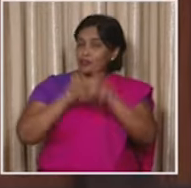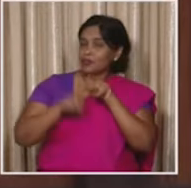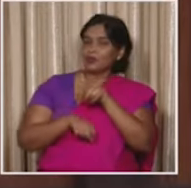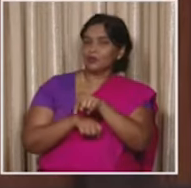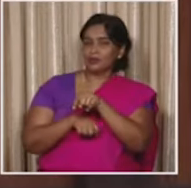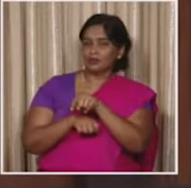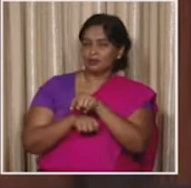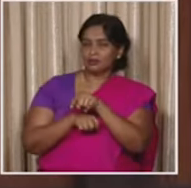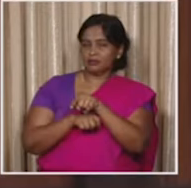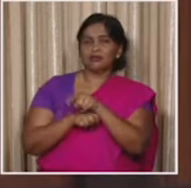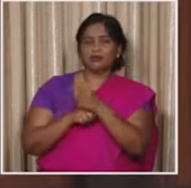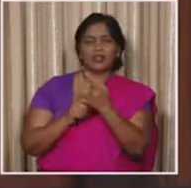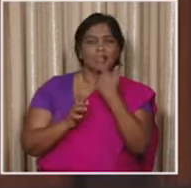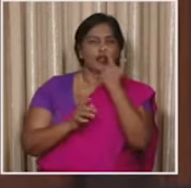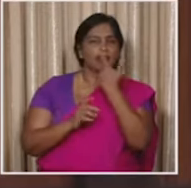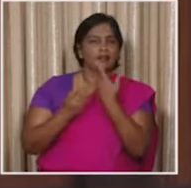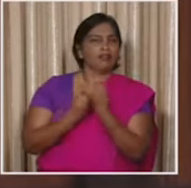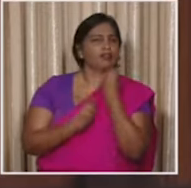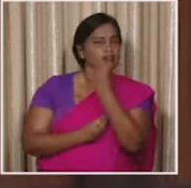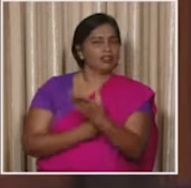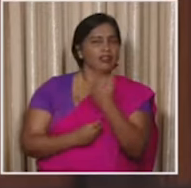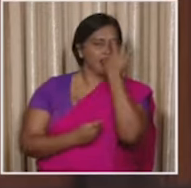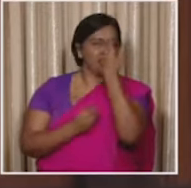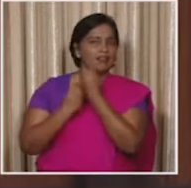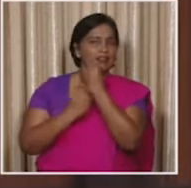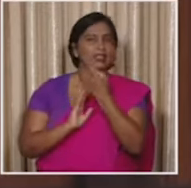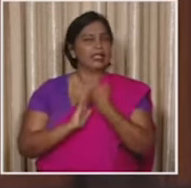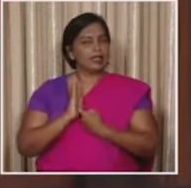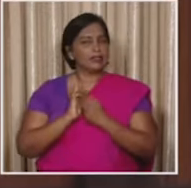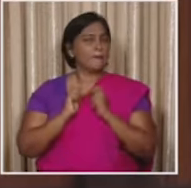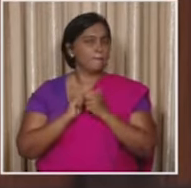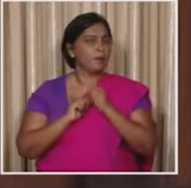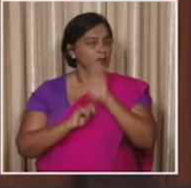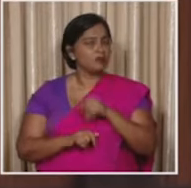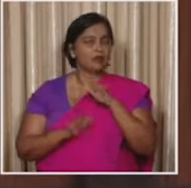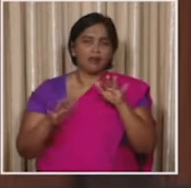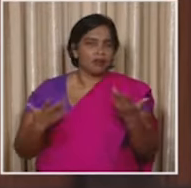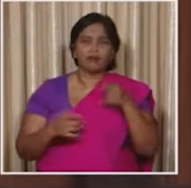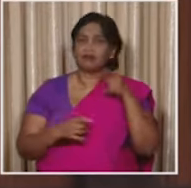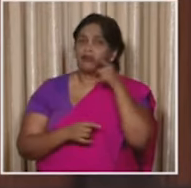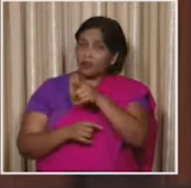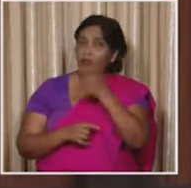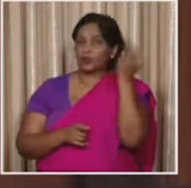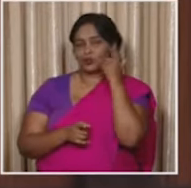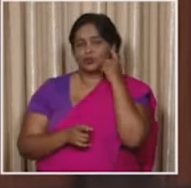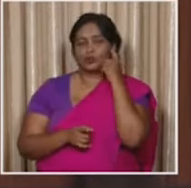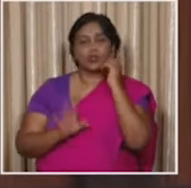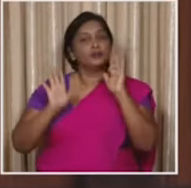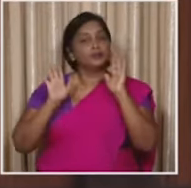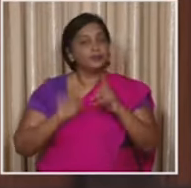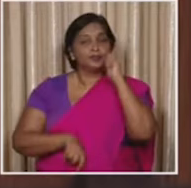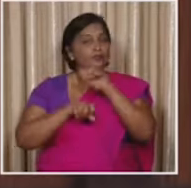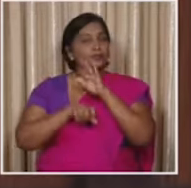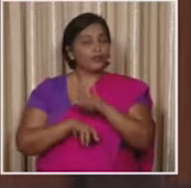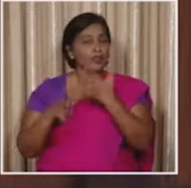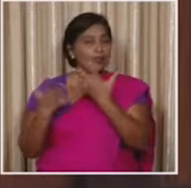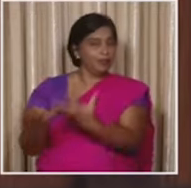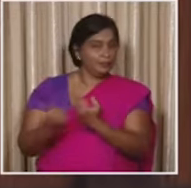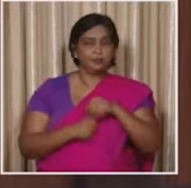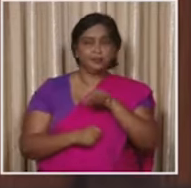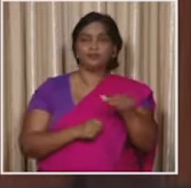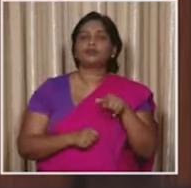pesre, adale sila satta sikkanggalai ikramu illi orang tu, awalikat tan teri mana makkaludia rendah parikapatta kani helik.